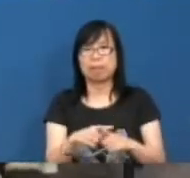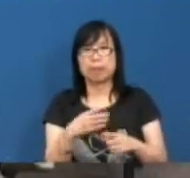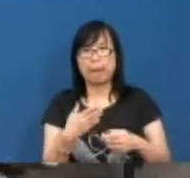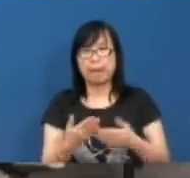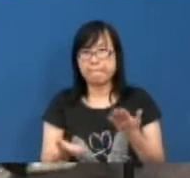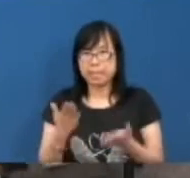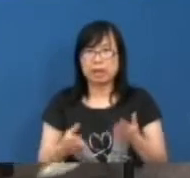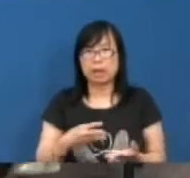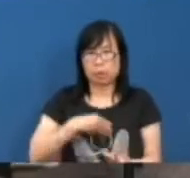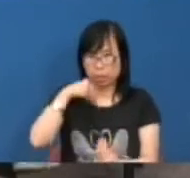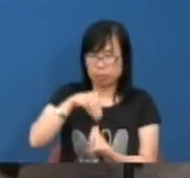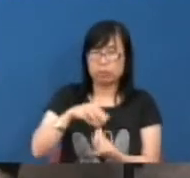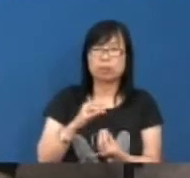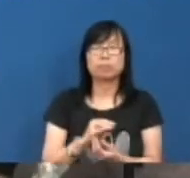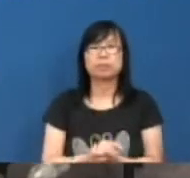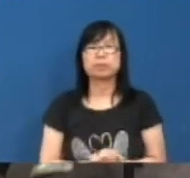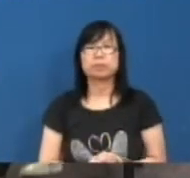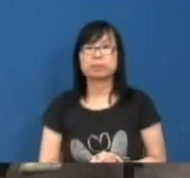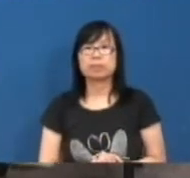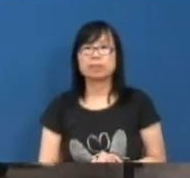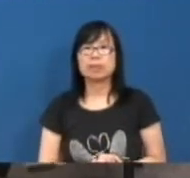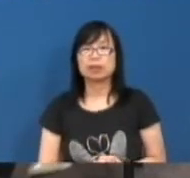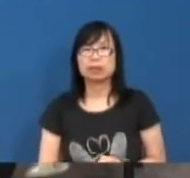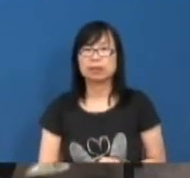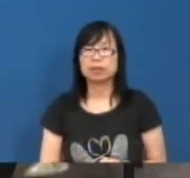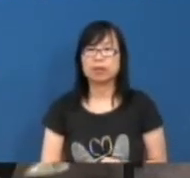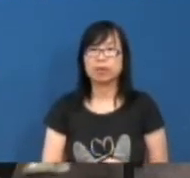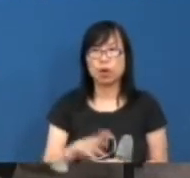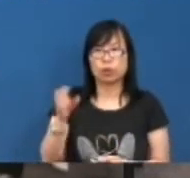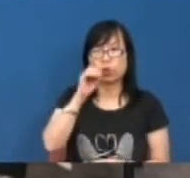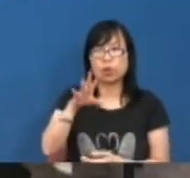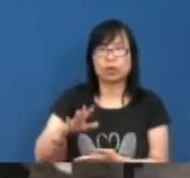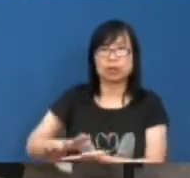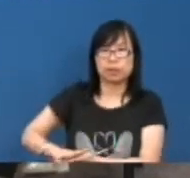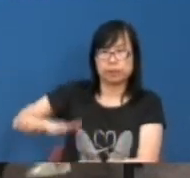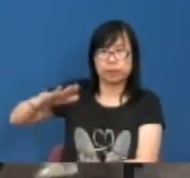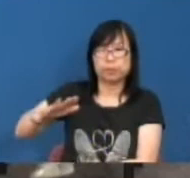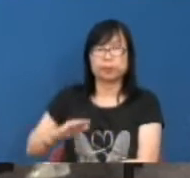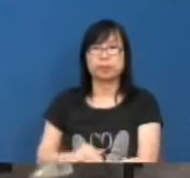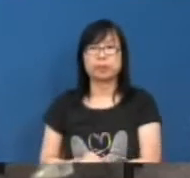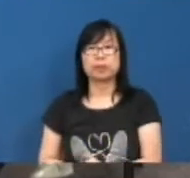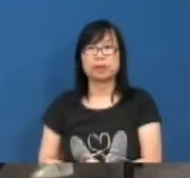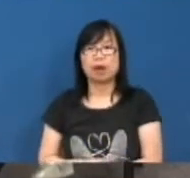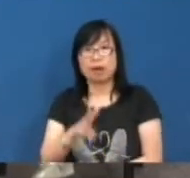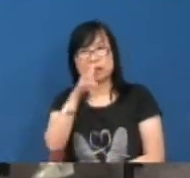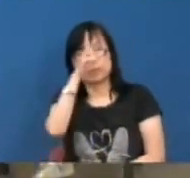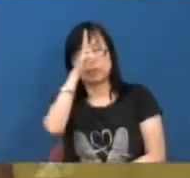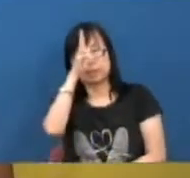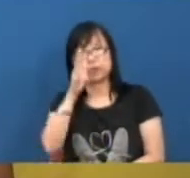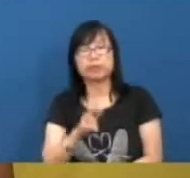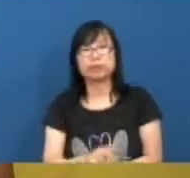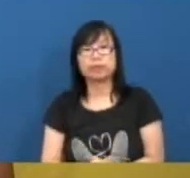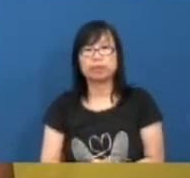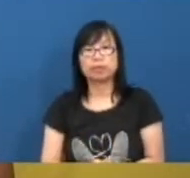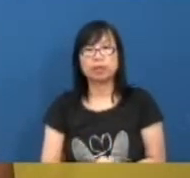所以話即係究竟公屋嗰、那個即係附護嗰個執法嗰方面咧，其實政府房屋